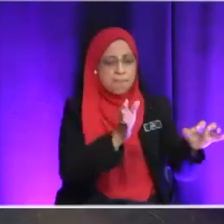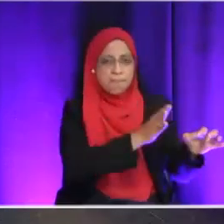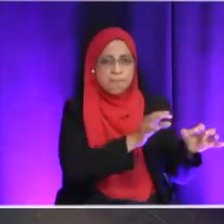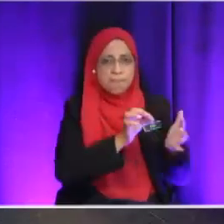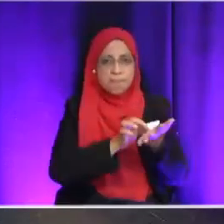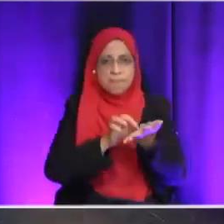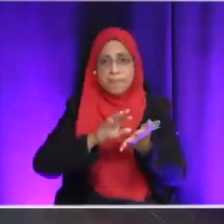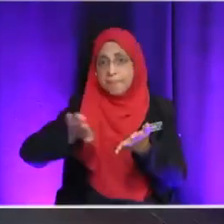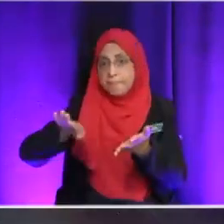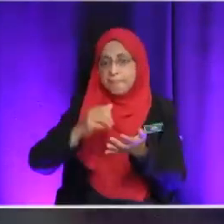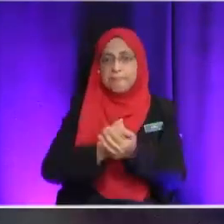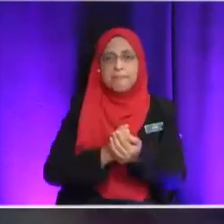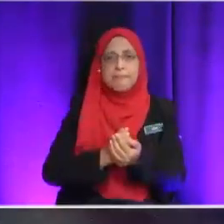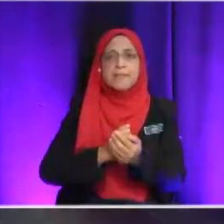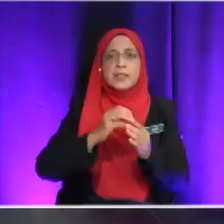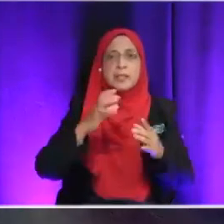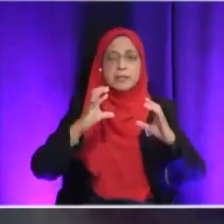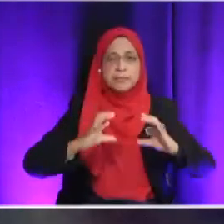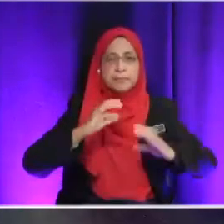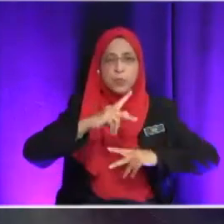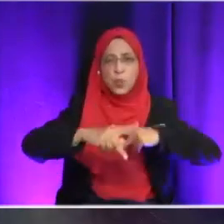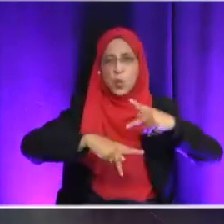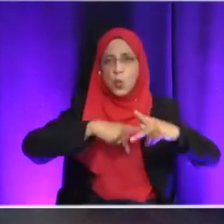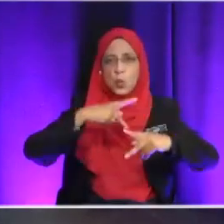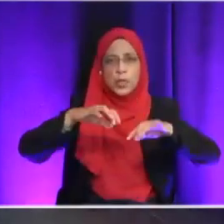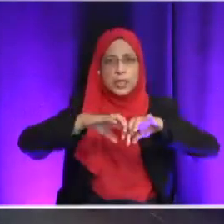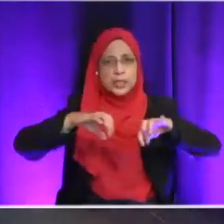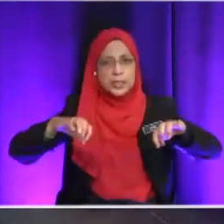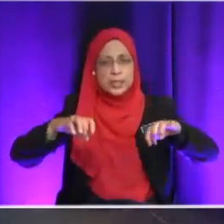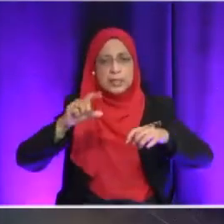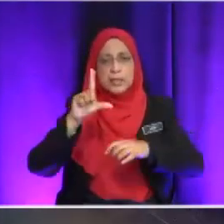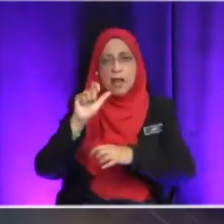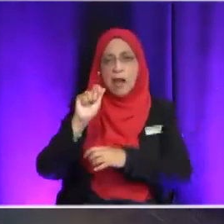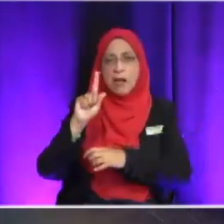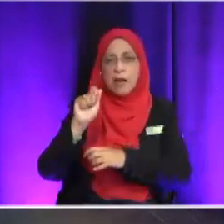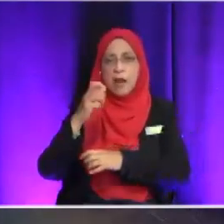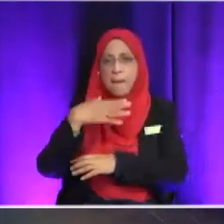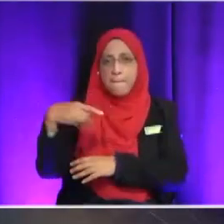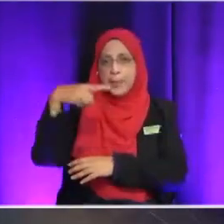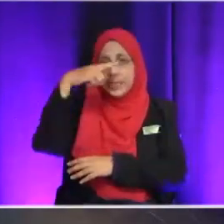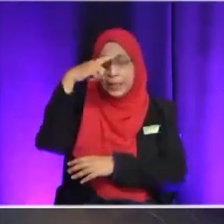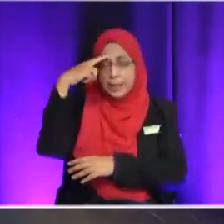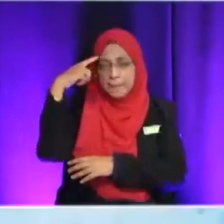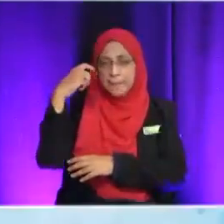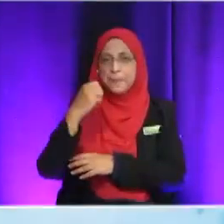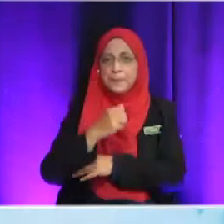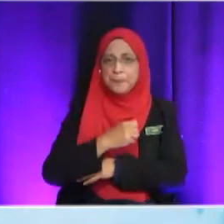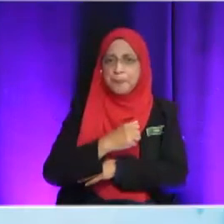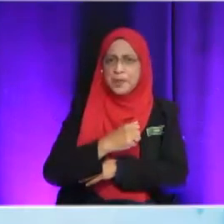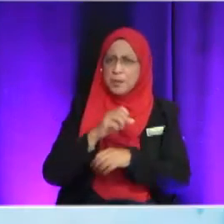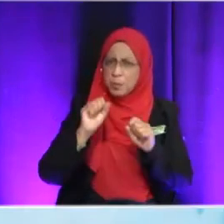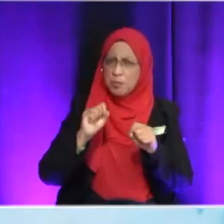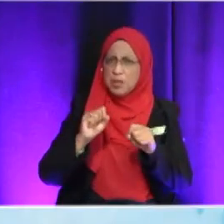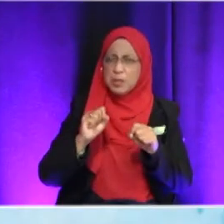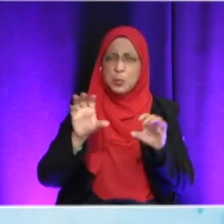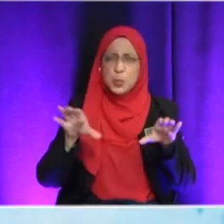pertama kali proses untuk pengasingan lada hitam Jadi kalau beli secara manual